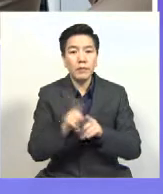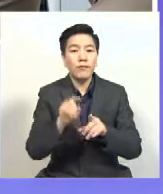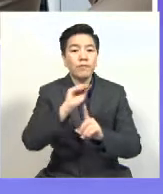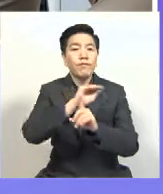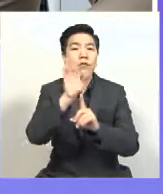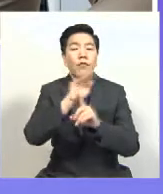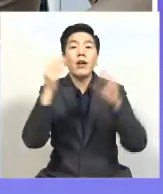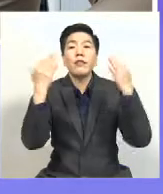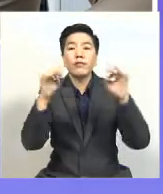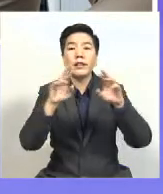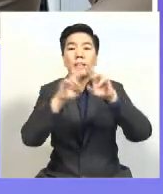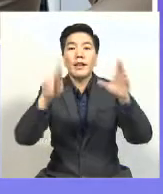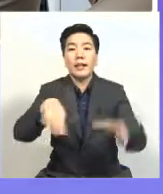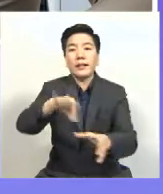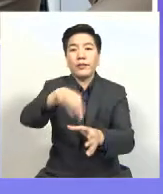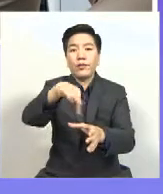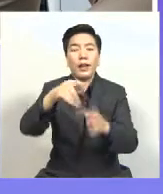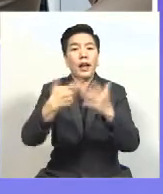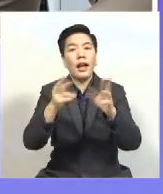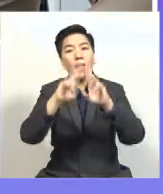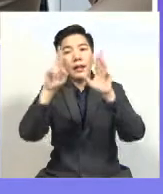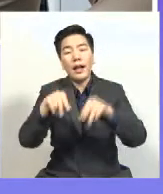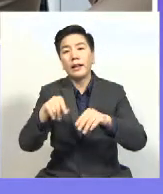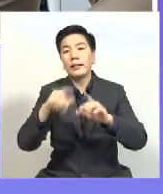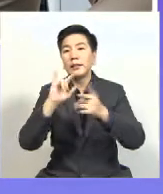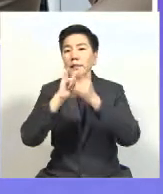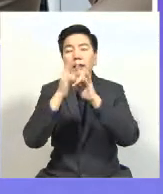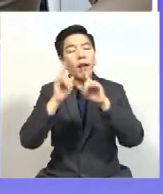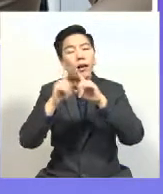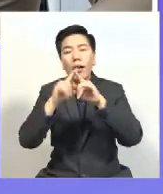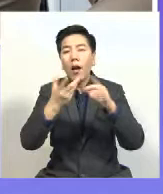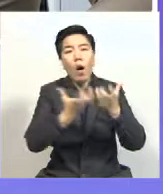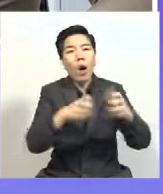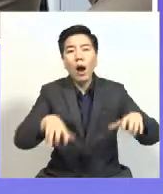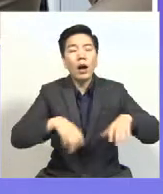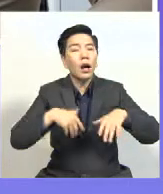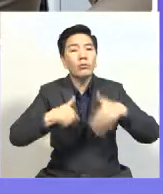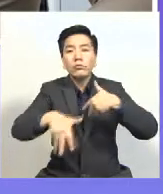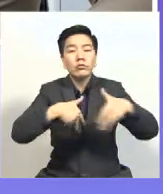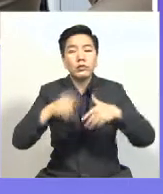Wi-Fi ผ่านร้านกาแฟก็ดีหรือว่าอินเทอร์เน็ตตามห้างสินค้าที่เปิดให้คนทั่วไป